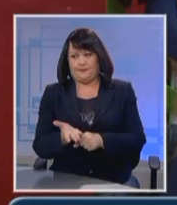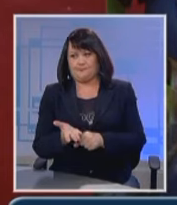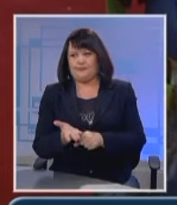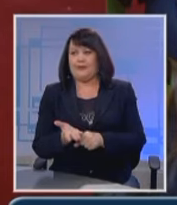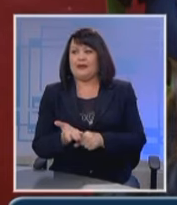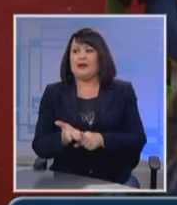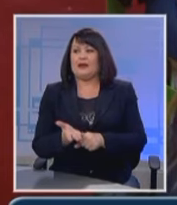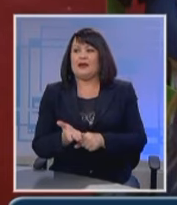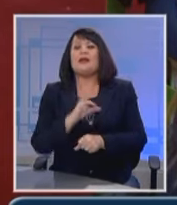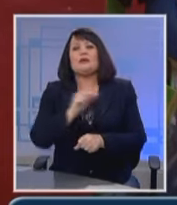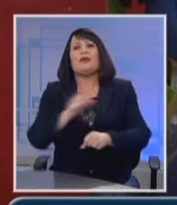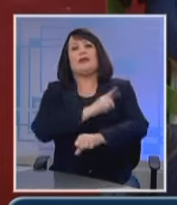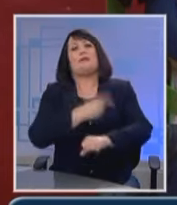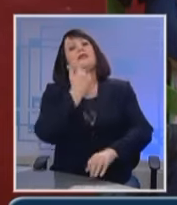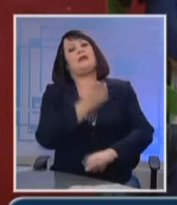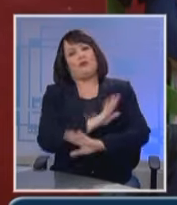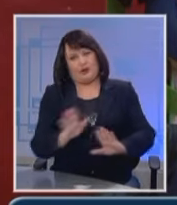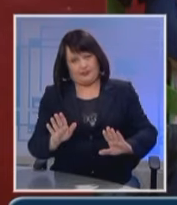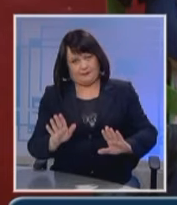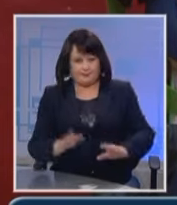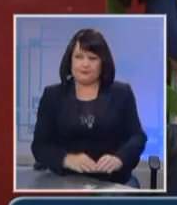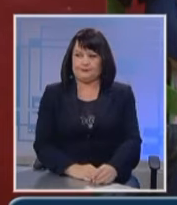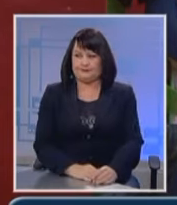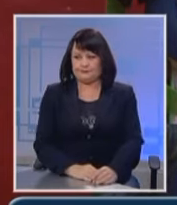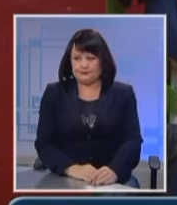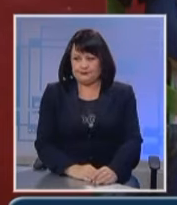Συγγνώμη. Με το ίδιο σθένος.